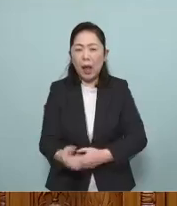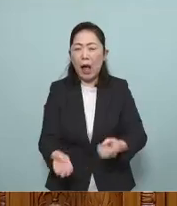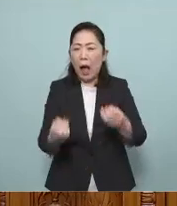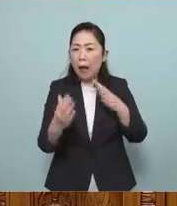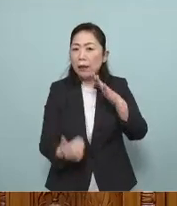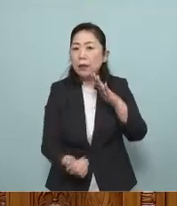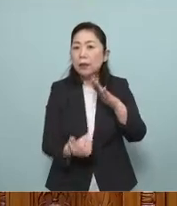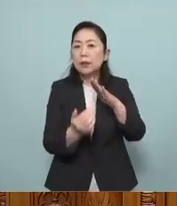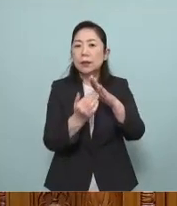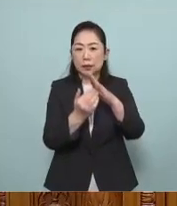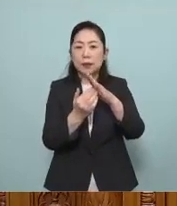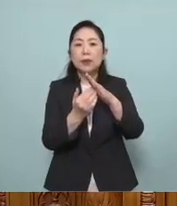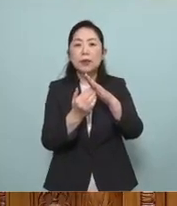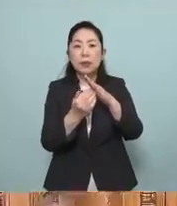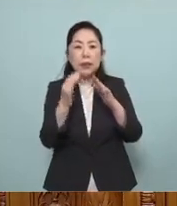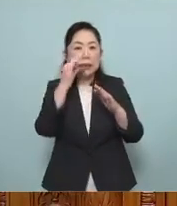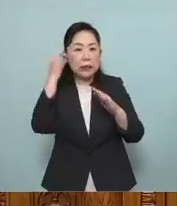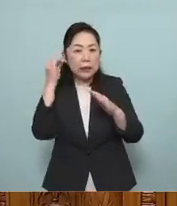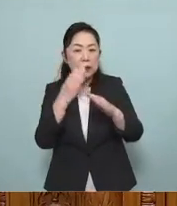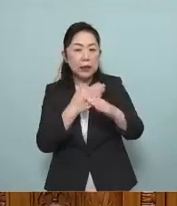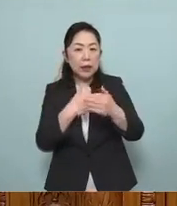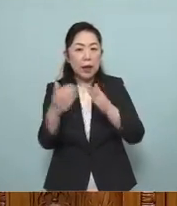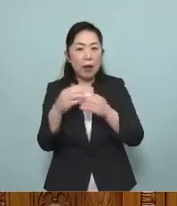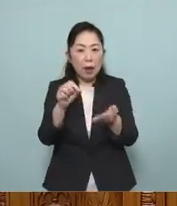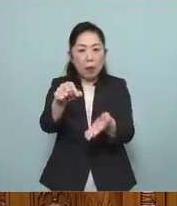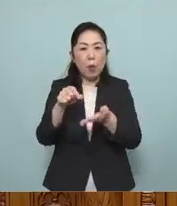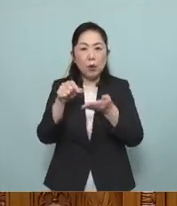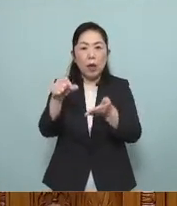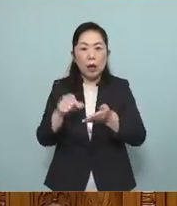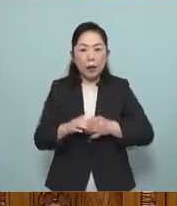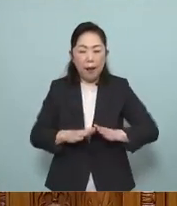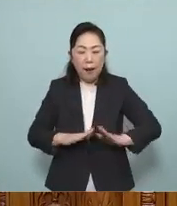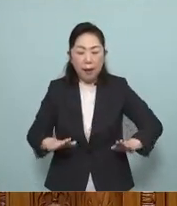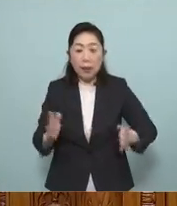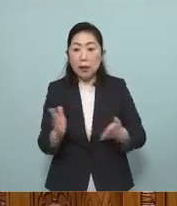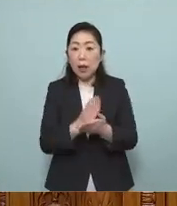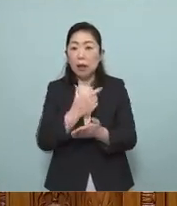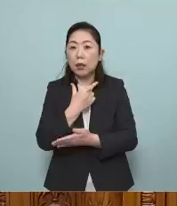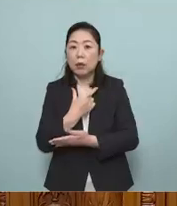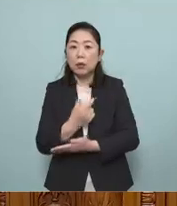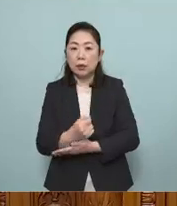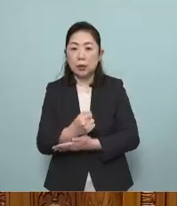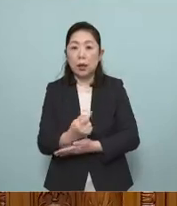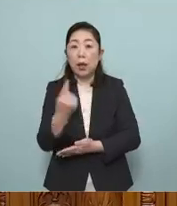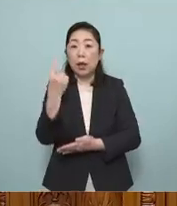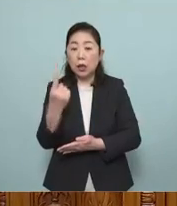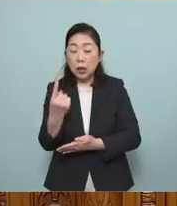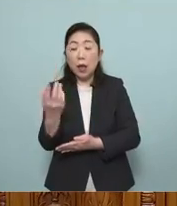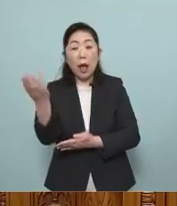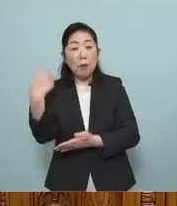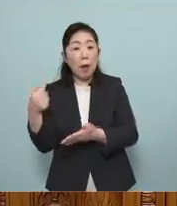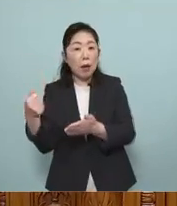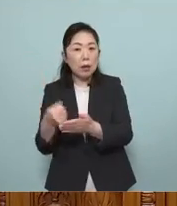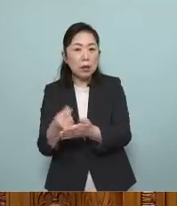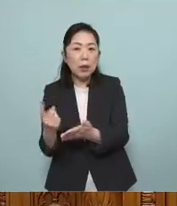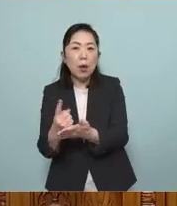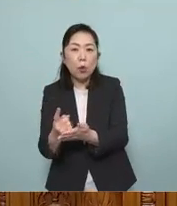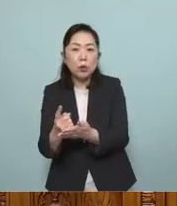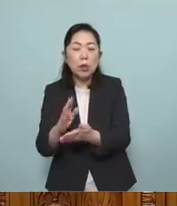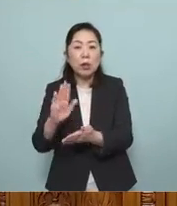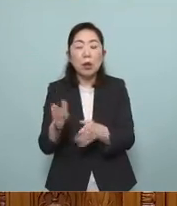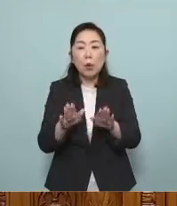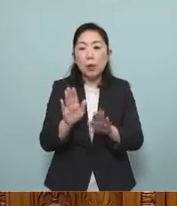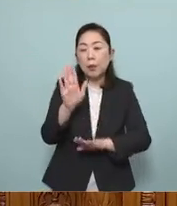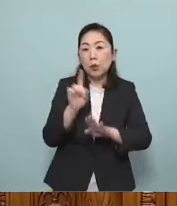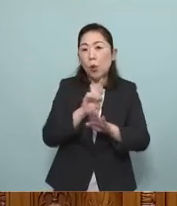く対応を冷静に進める覚悟です。また、一度決めた方針でも、より良い方法があ